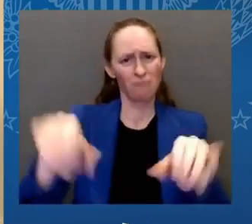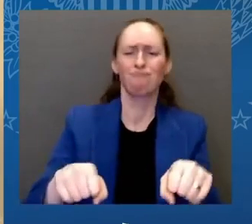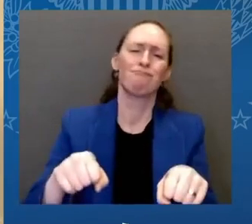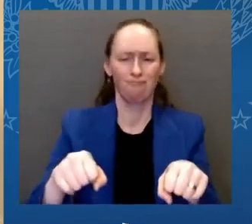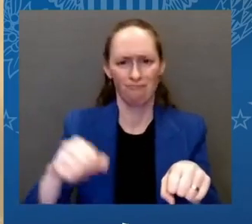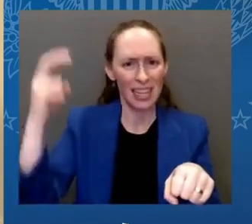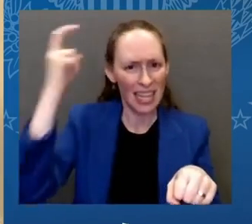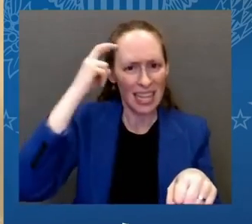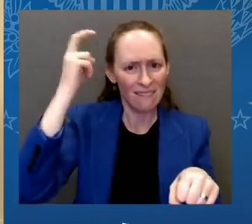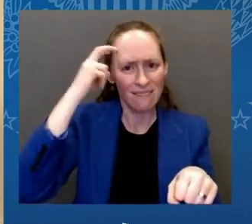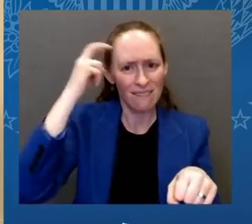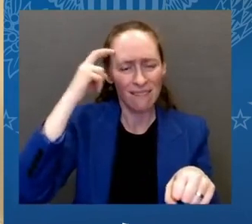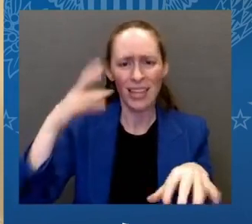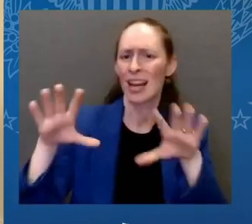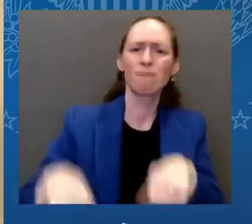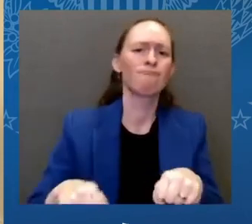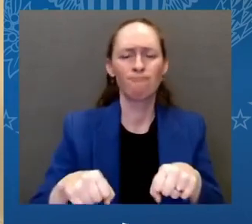Харків. Україна